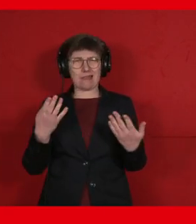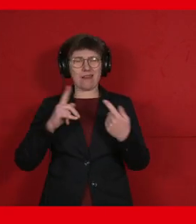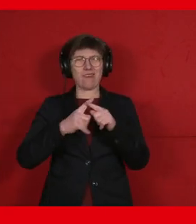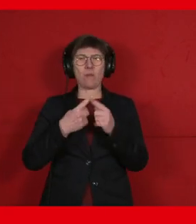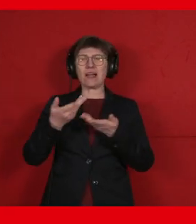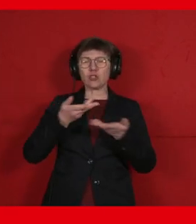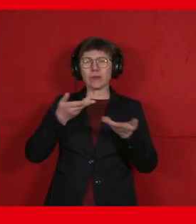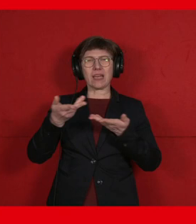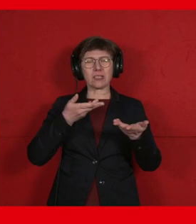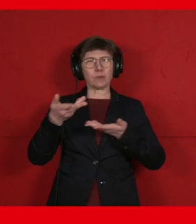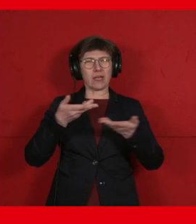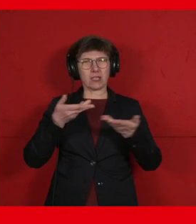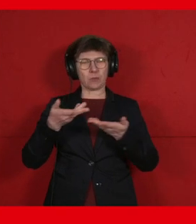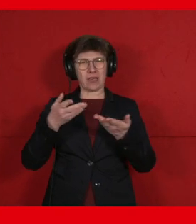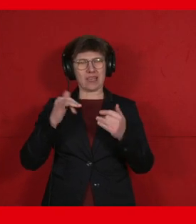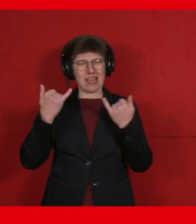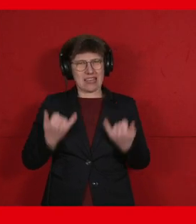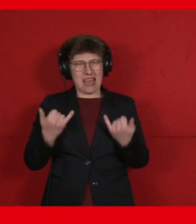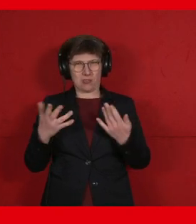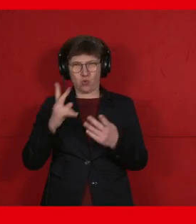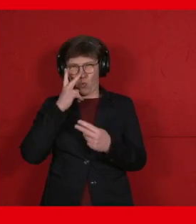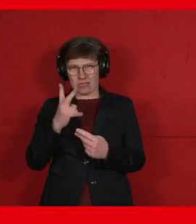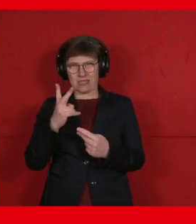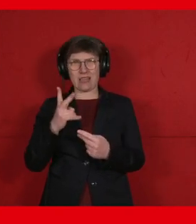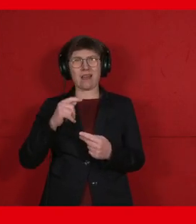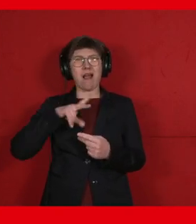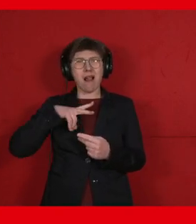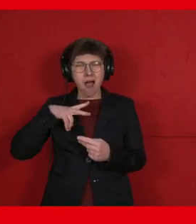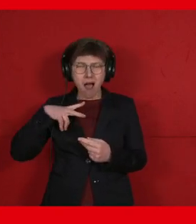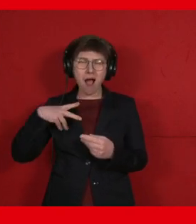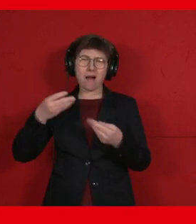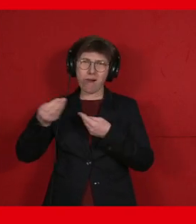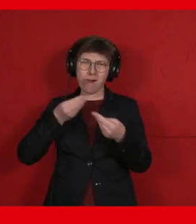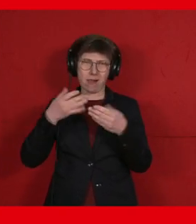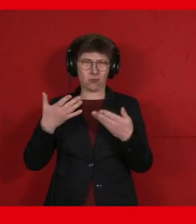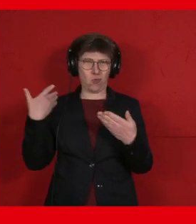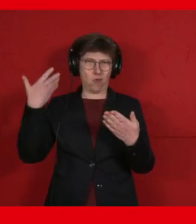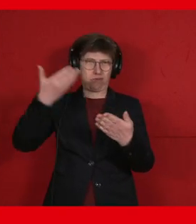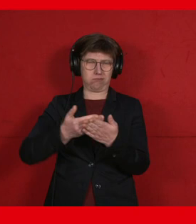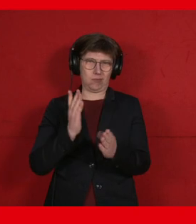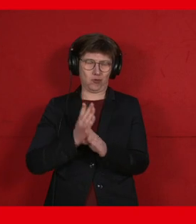die Gespräche, so wie wir es jetzt hier erlebt haben, seit langem miteinander führen.